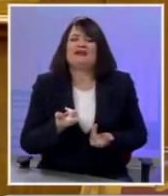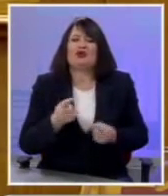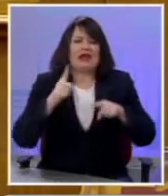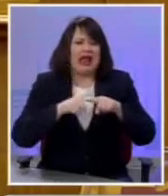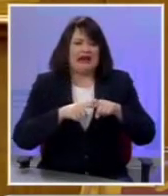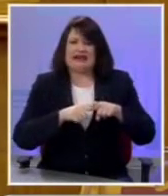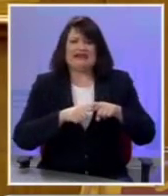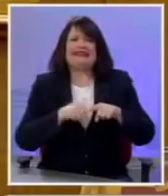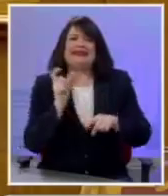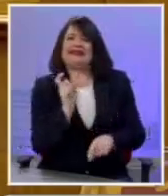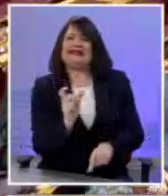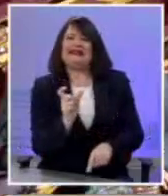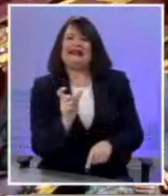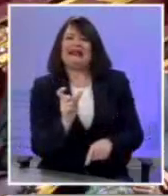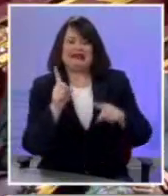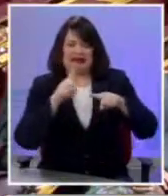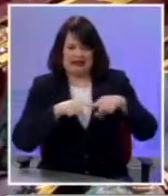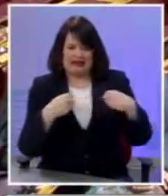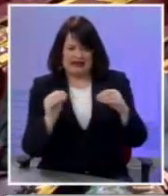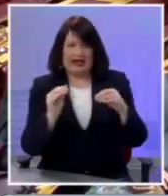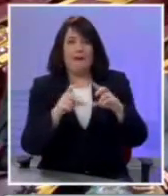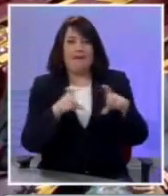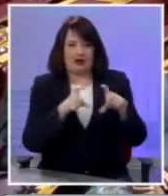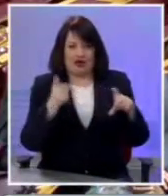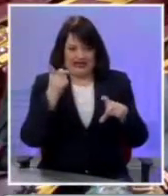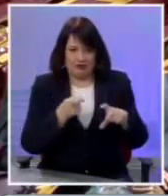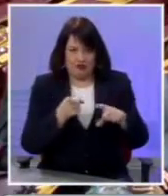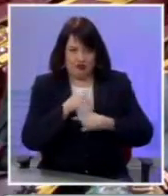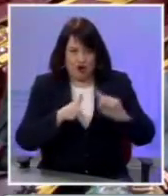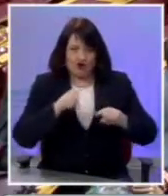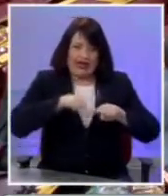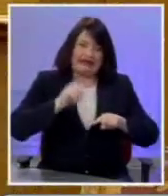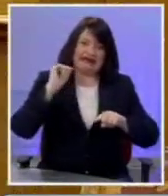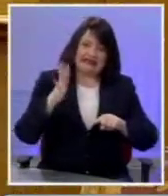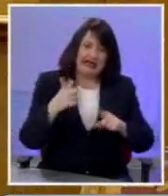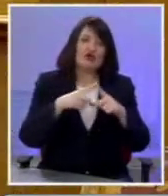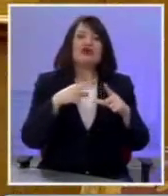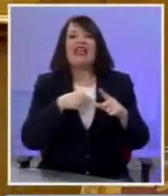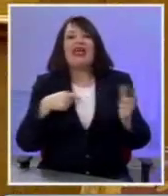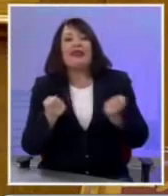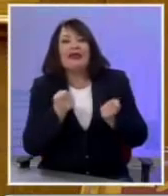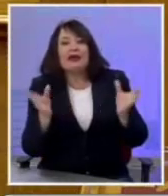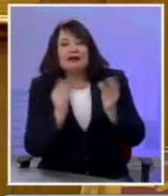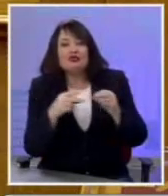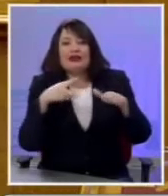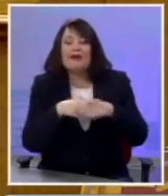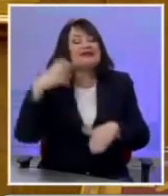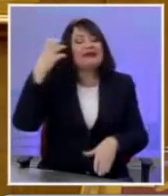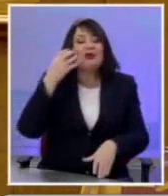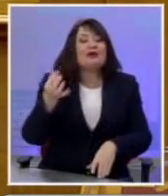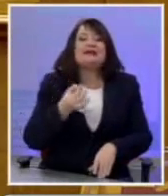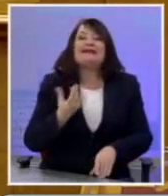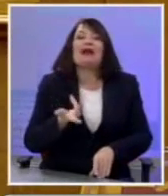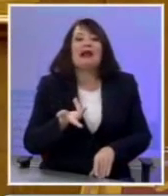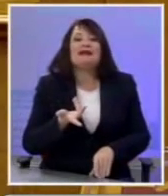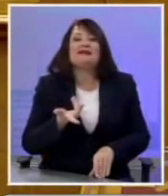αυτή η λέξη? Μιλάτε για τη μετοχική σύνθεση? Μιλάτε για την διοίκηση των τραπεζών?